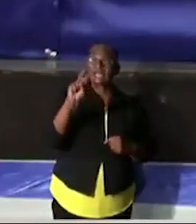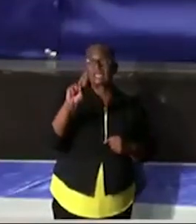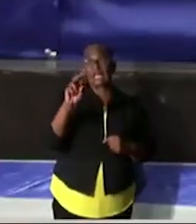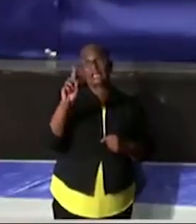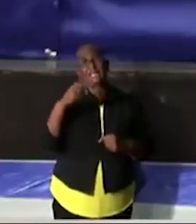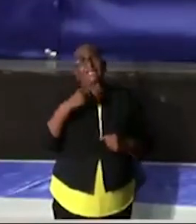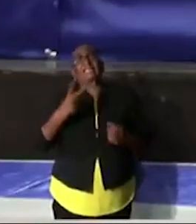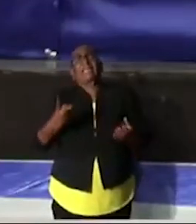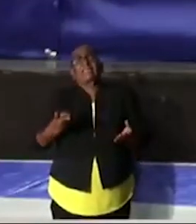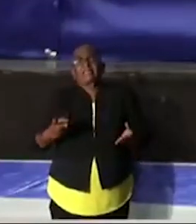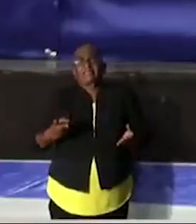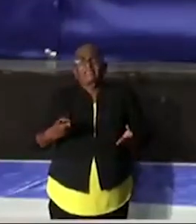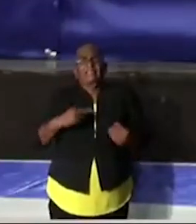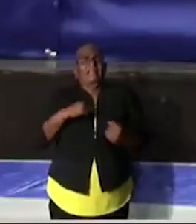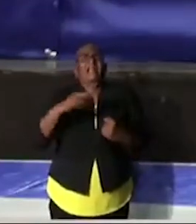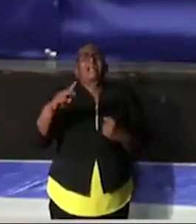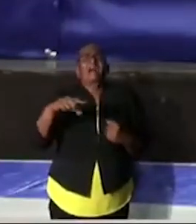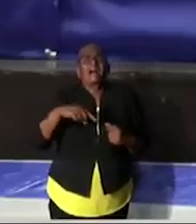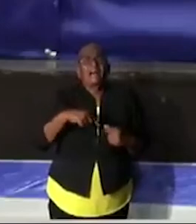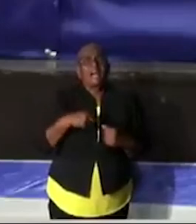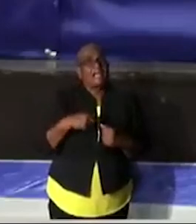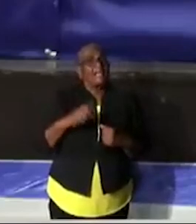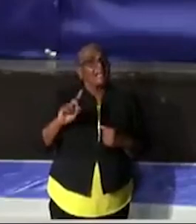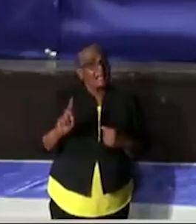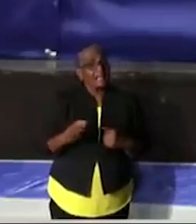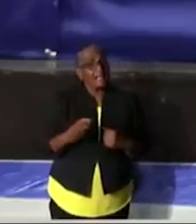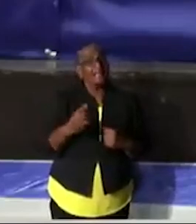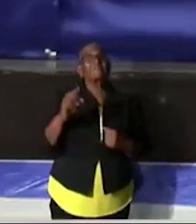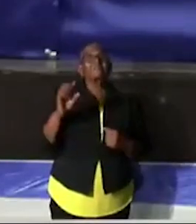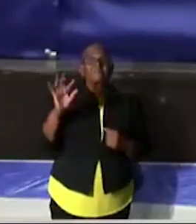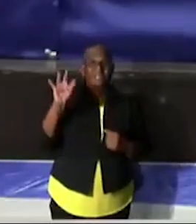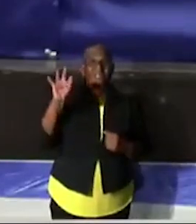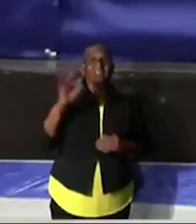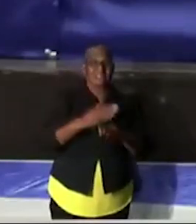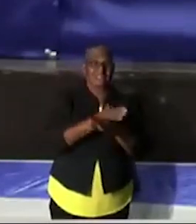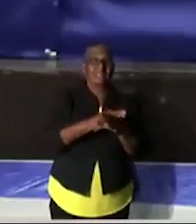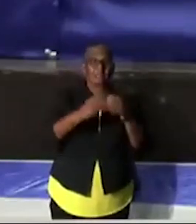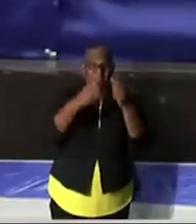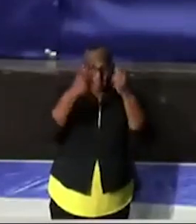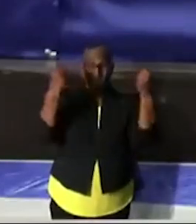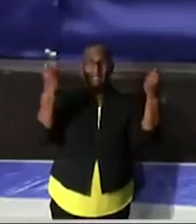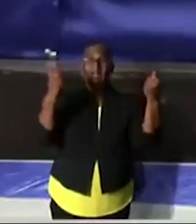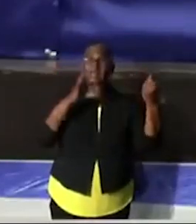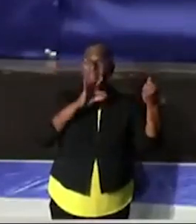gelijk aan de vraag van mevrouw Van Times omtrent